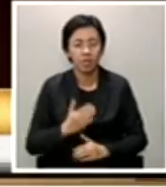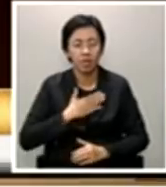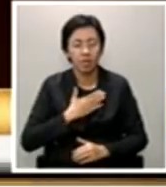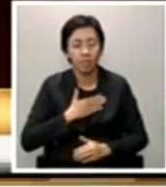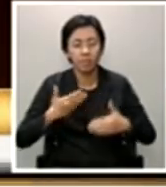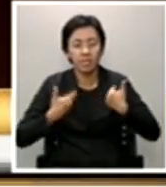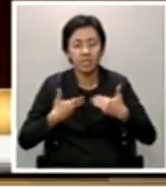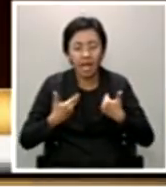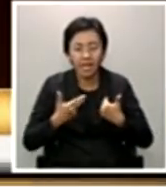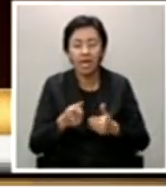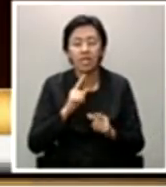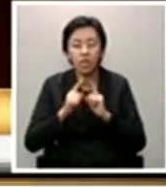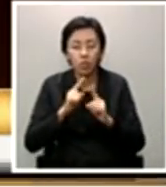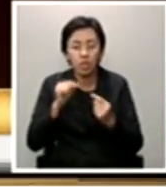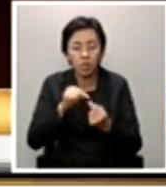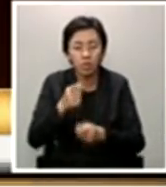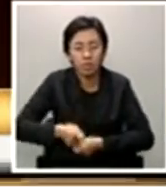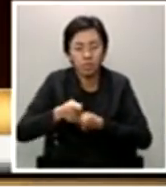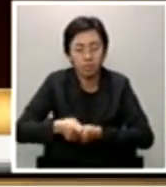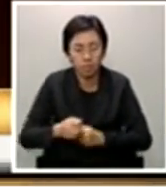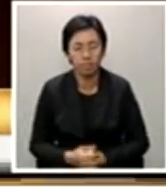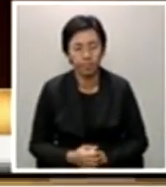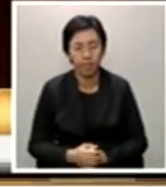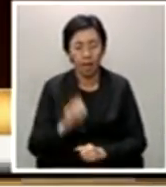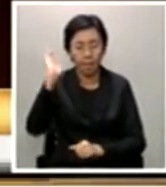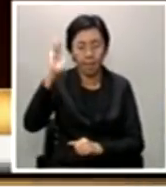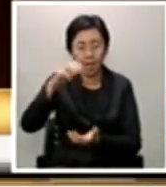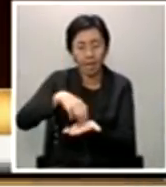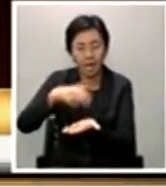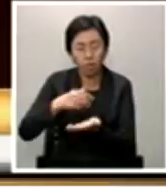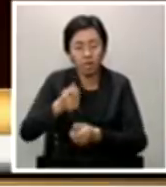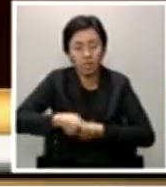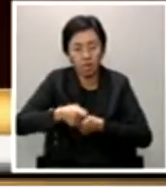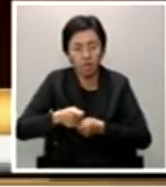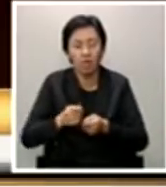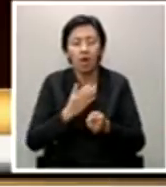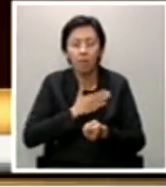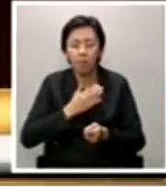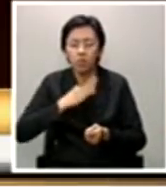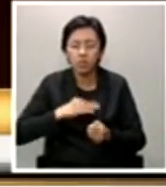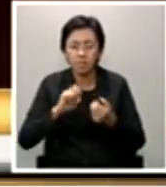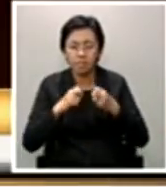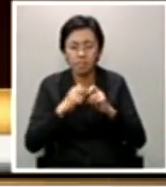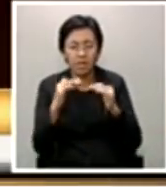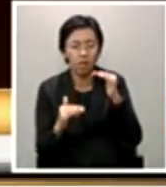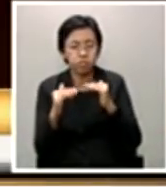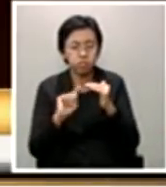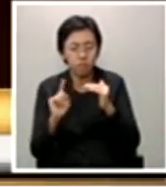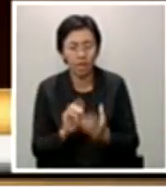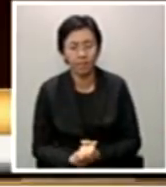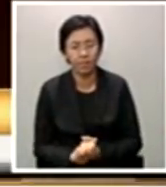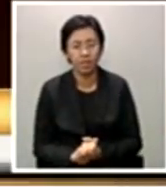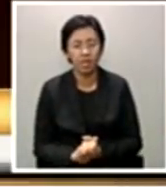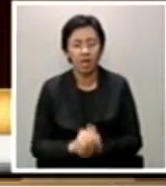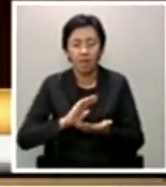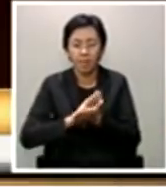ธาพูดถึงเรื่องเกษตรกรนะครับรากเหง้าอย่างหนึ่งของไอ้ความเหลื่อมล้ำก็คือว่าเราไม่เอาจริงกับ